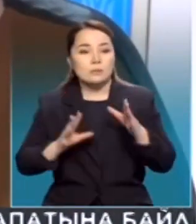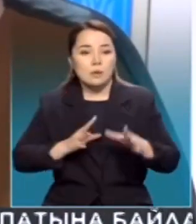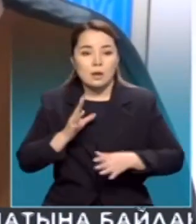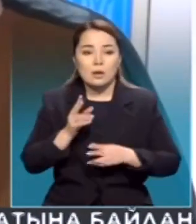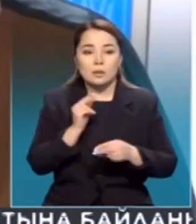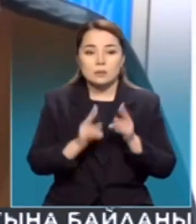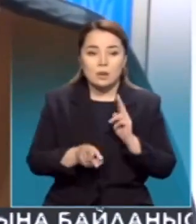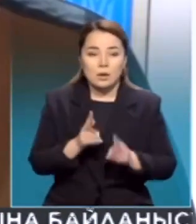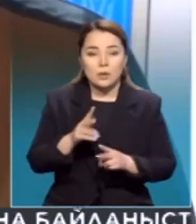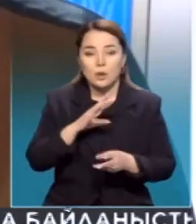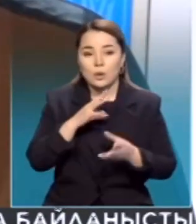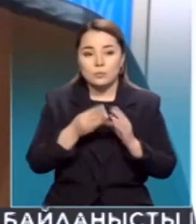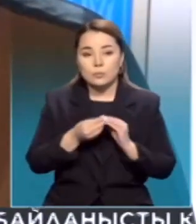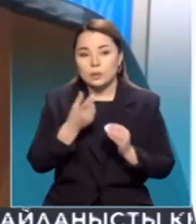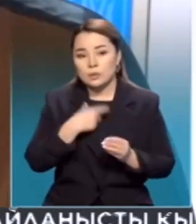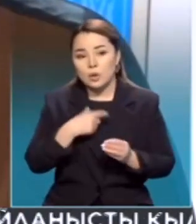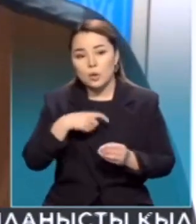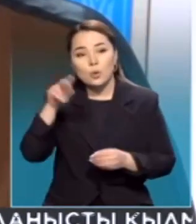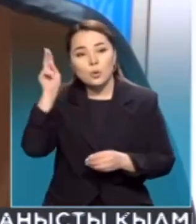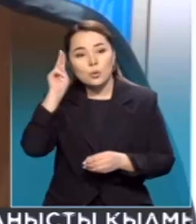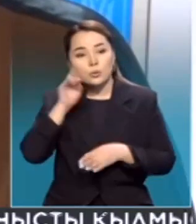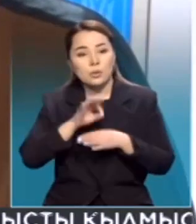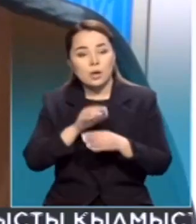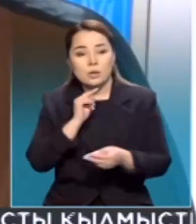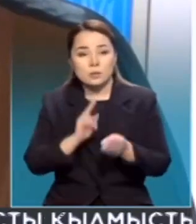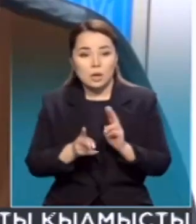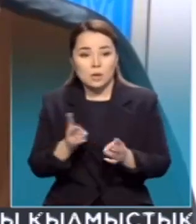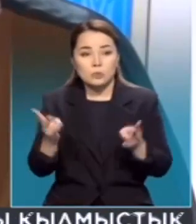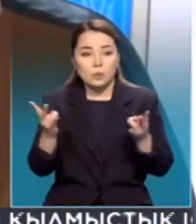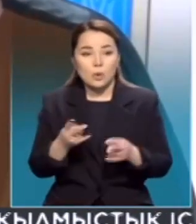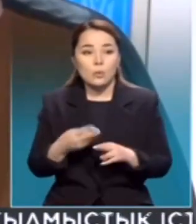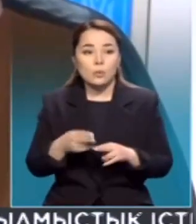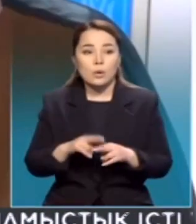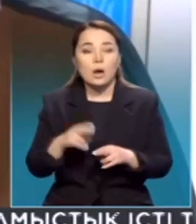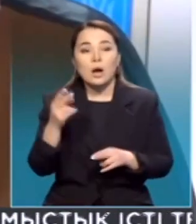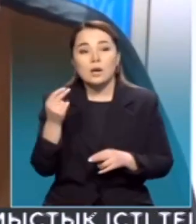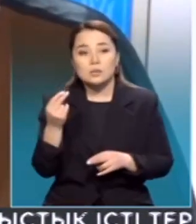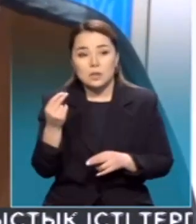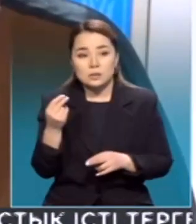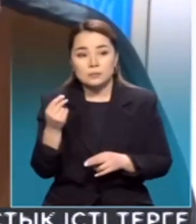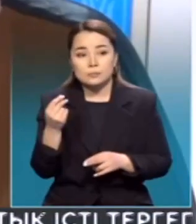үйінен шыққаннан кейінгі өздері тамақ жасап үйрену және сол